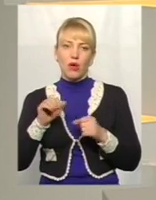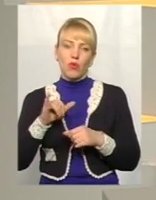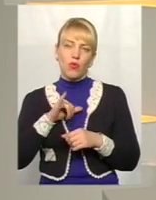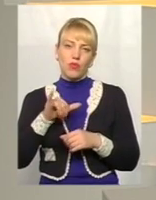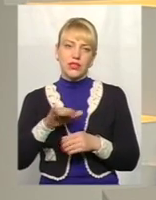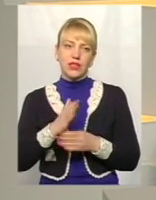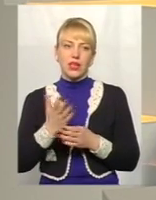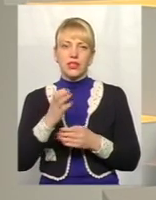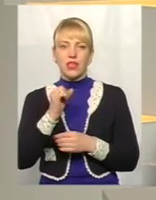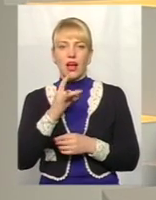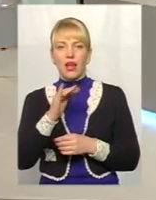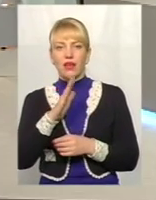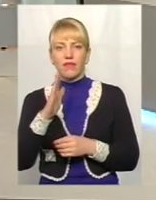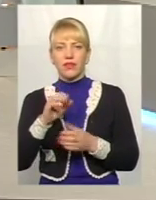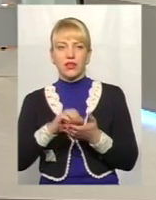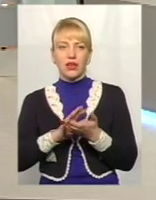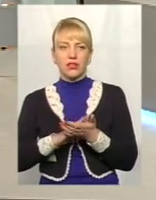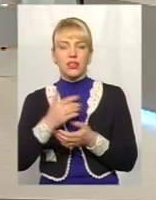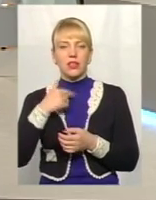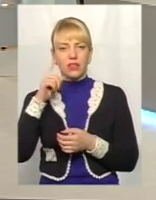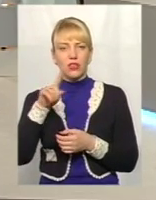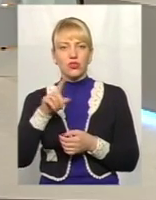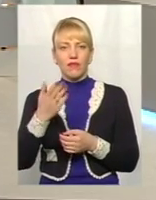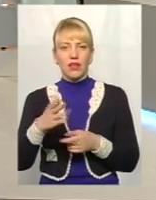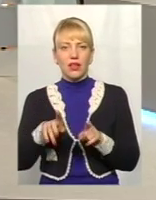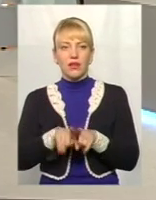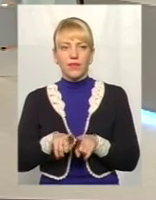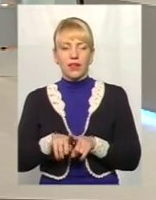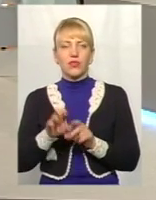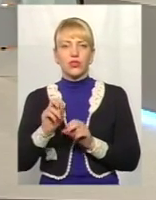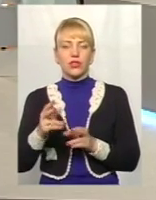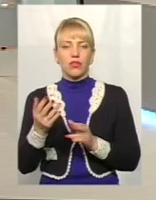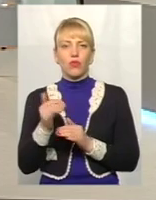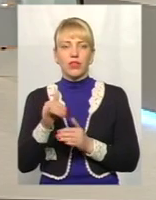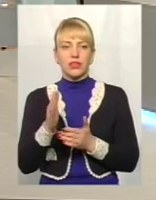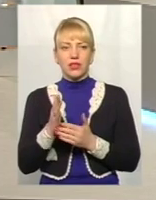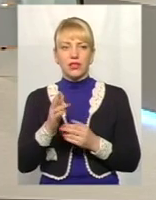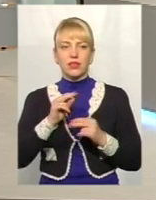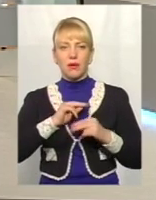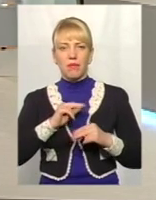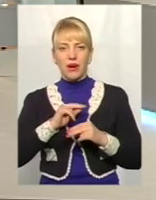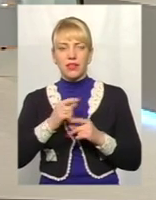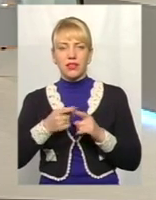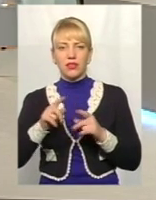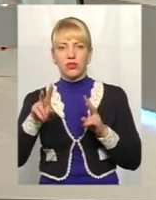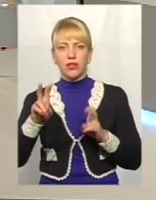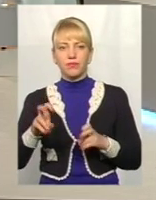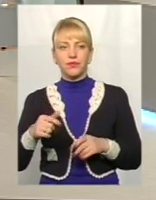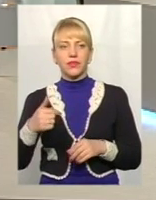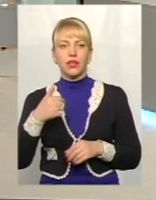якісь архівні дані, ви ведете якусь роботу? Я знаю, що ви також, якась у вас праця є, так, на тему?